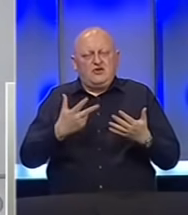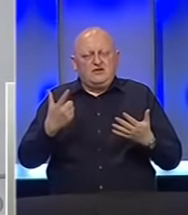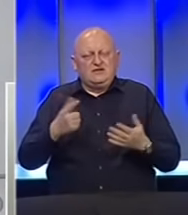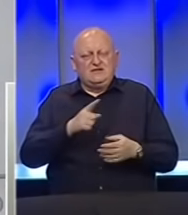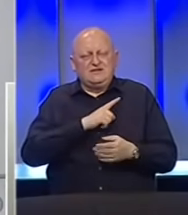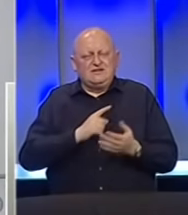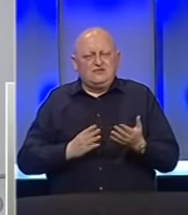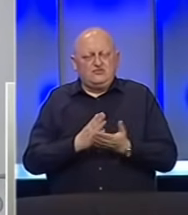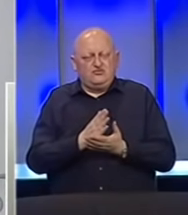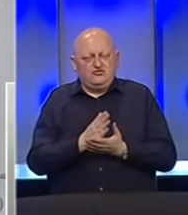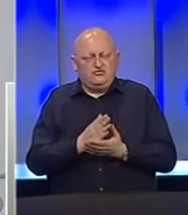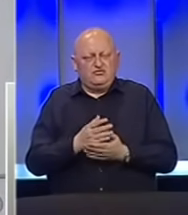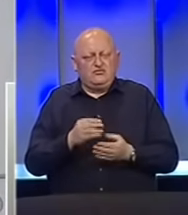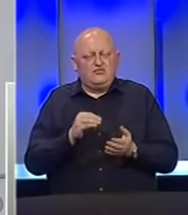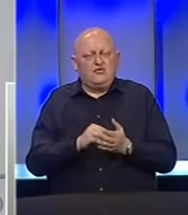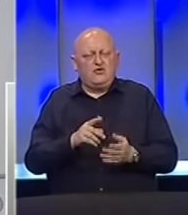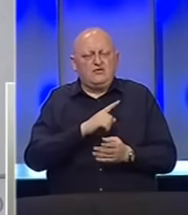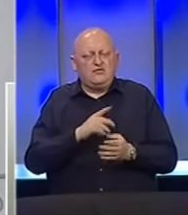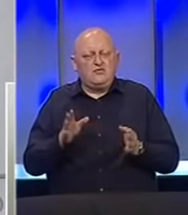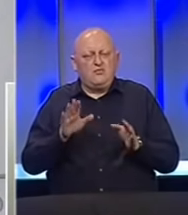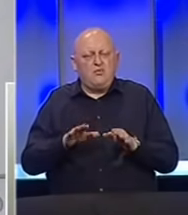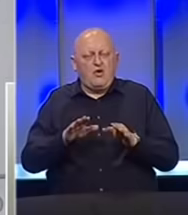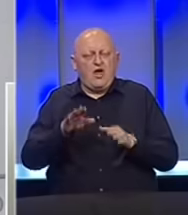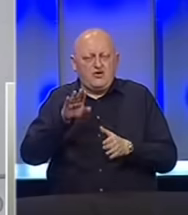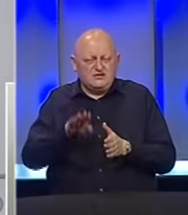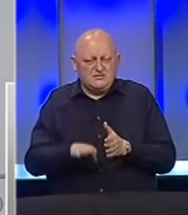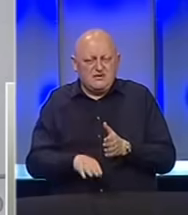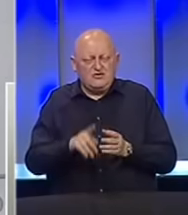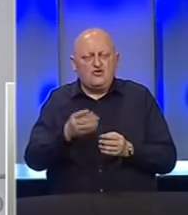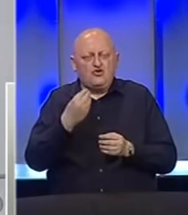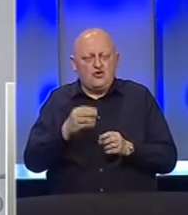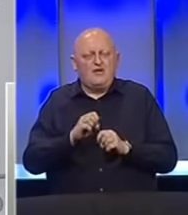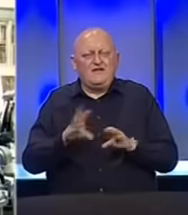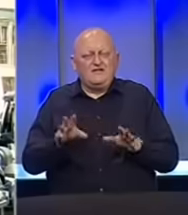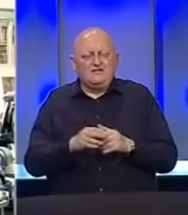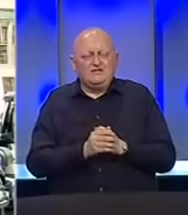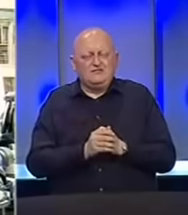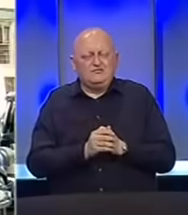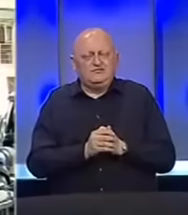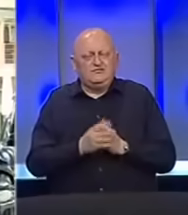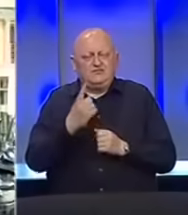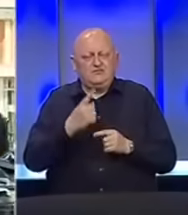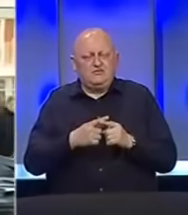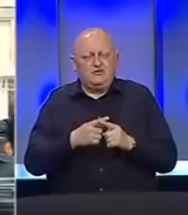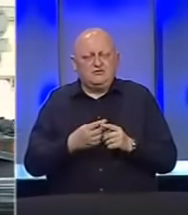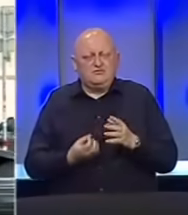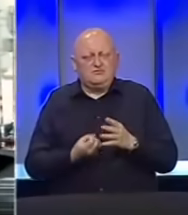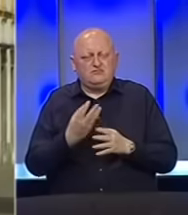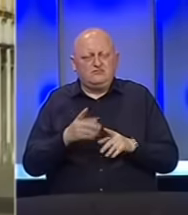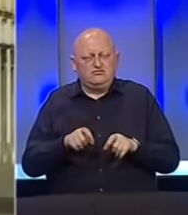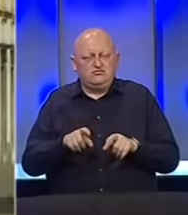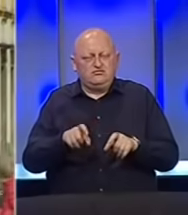87 smrtnih slučajeva, dakle broj umrlih se postepeno smanjuje. I to je dobra vijest. Prvi put od izbijanja